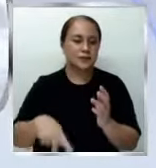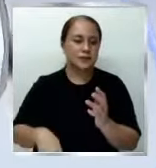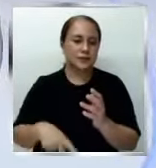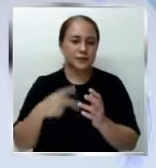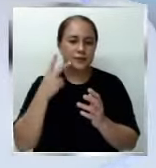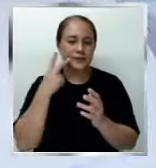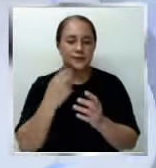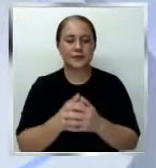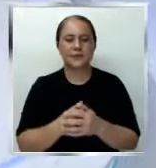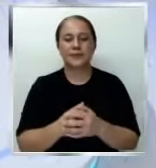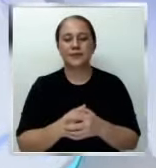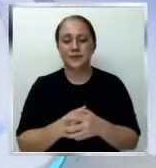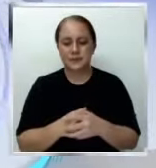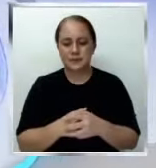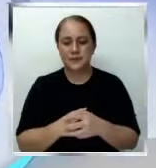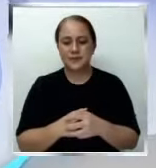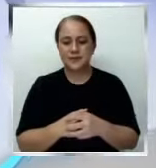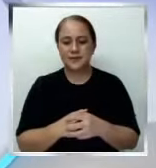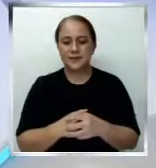pagpapatuloy ng 24 oras.